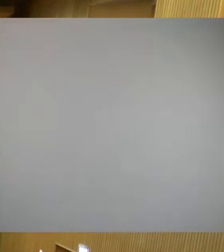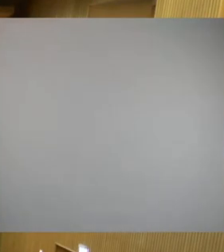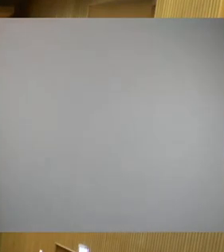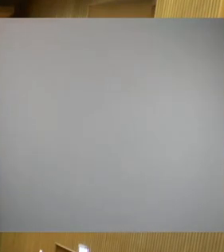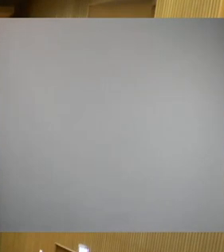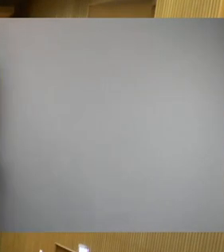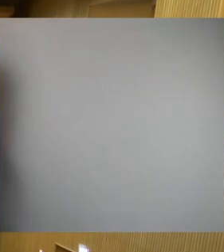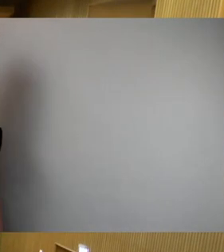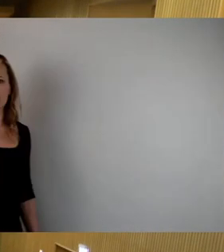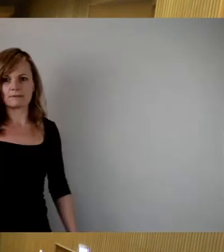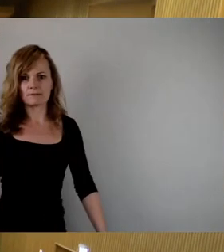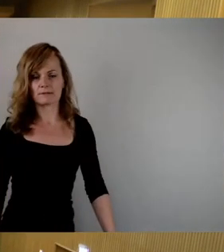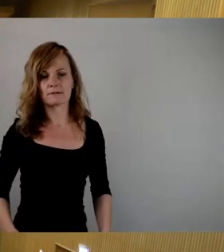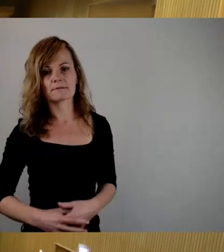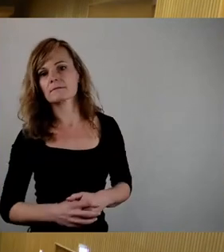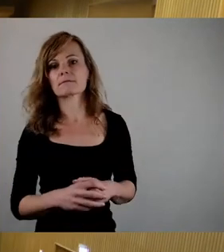Freie Wähler, Freie Bürger, Herr Nitsche.